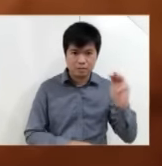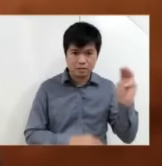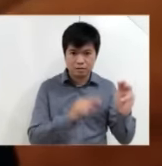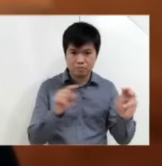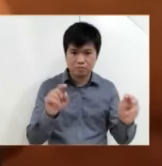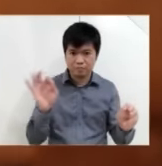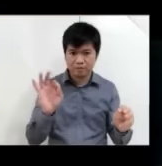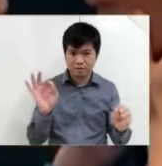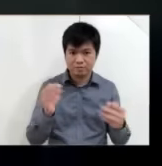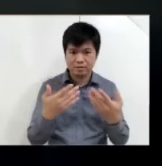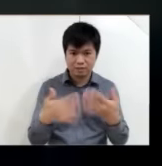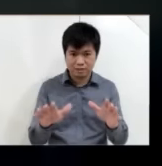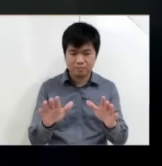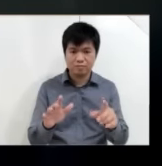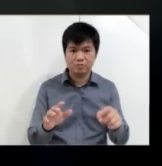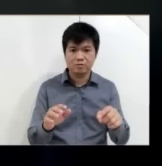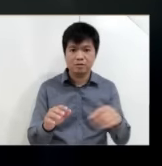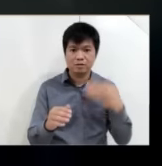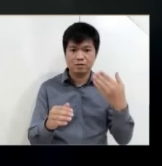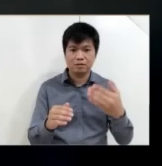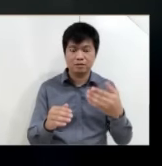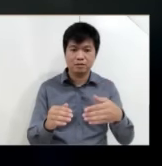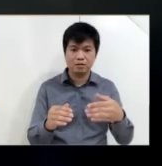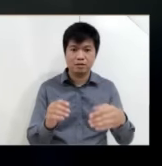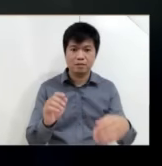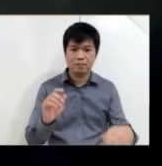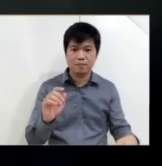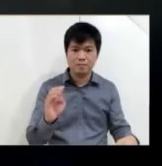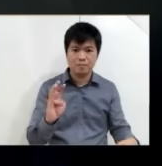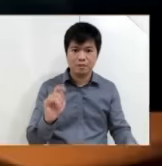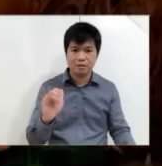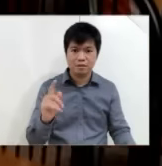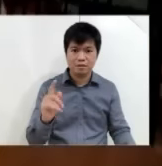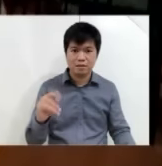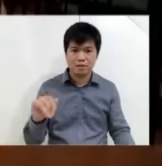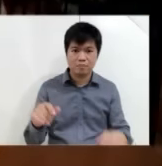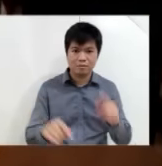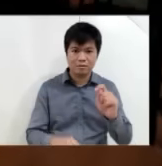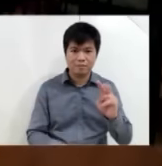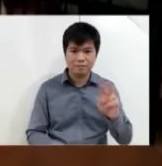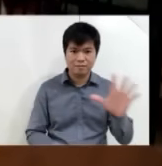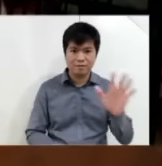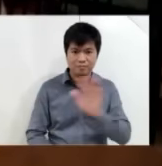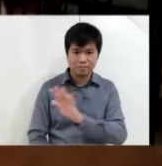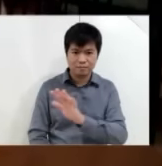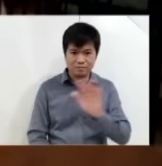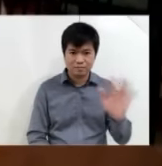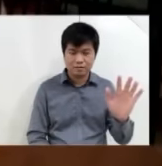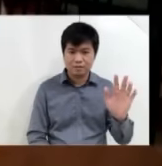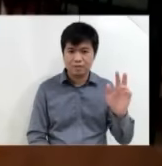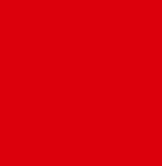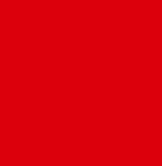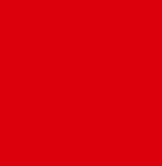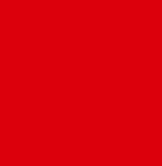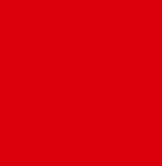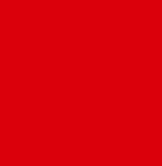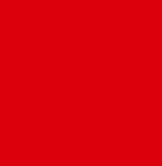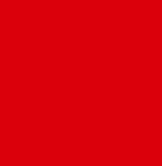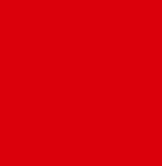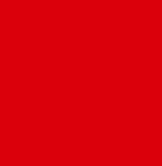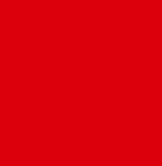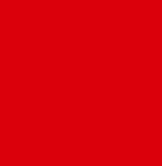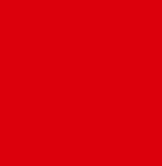sa TV5. Nagbabalita mula sa Frontline, MJ Marfori, News 5.